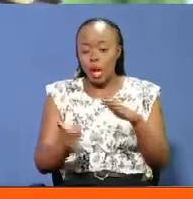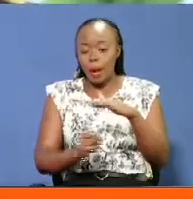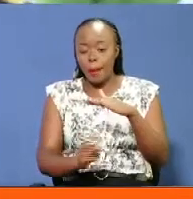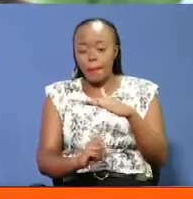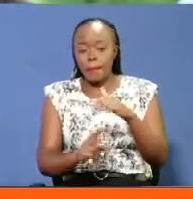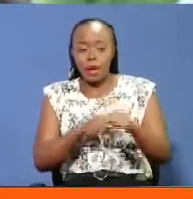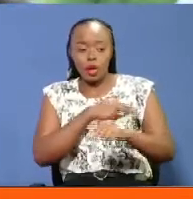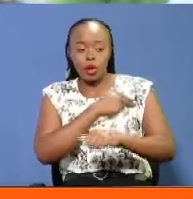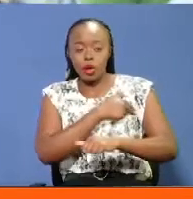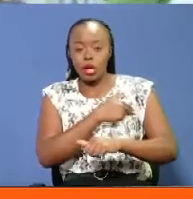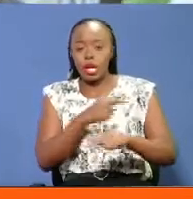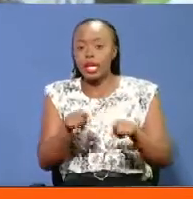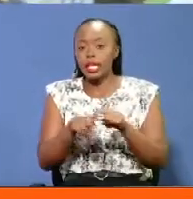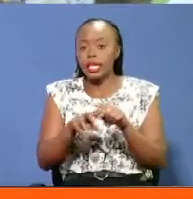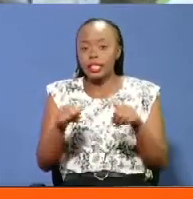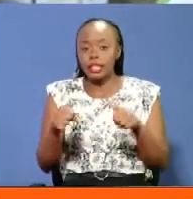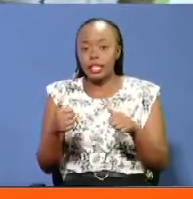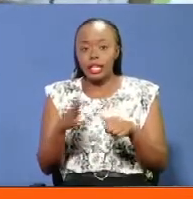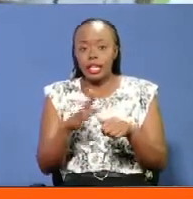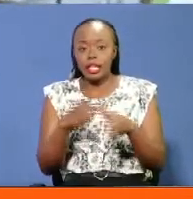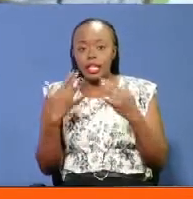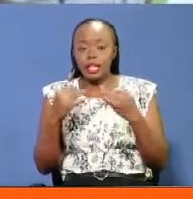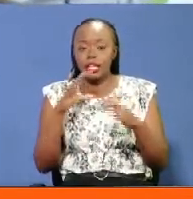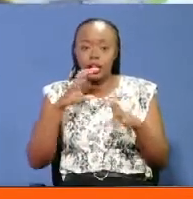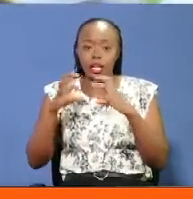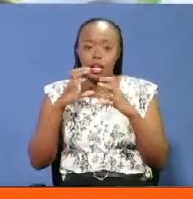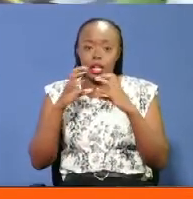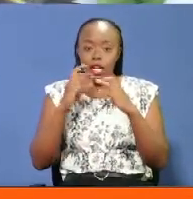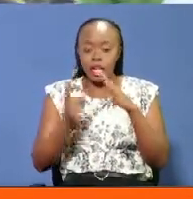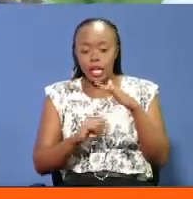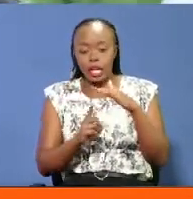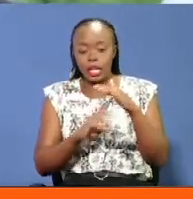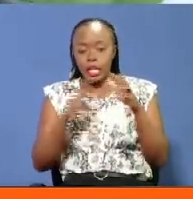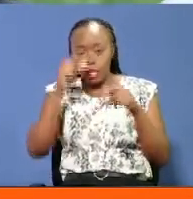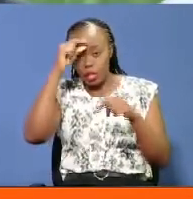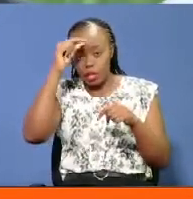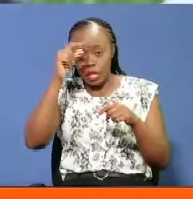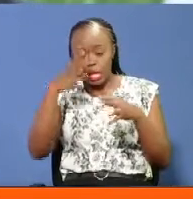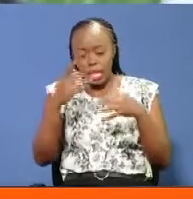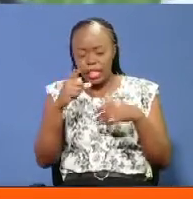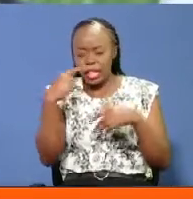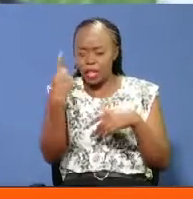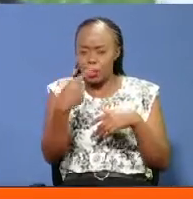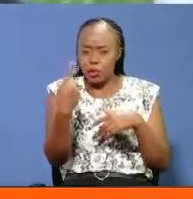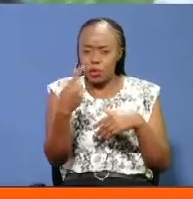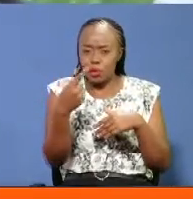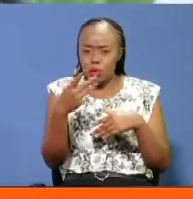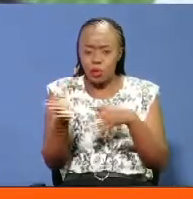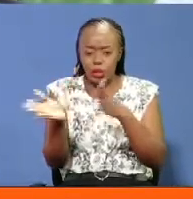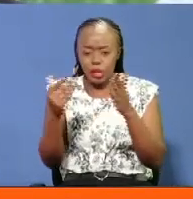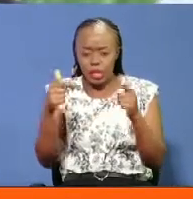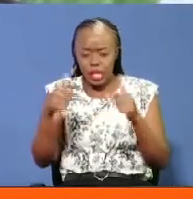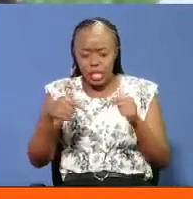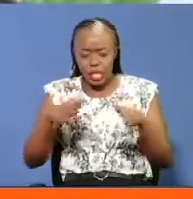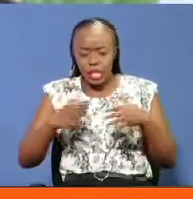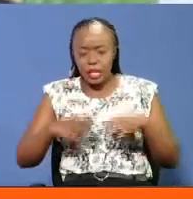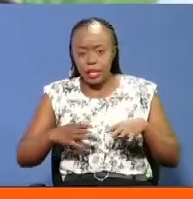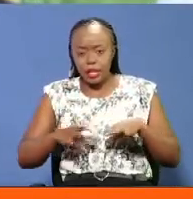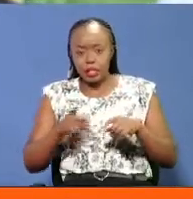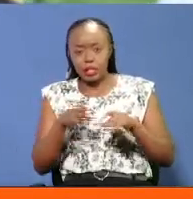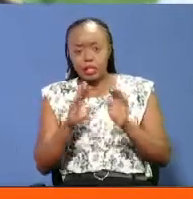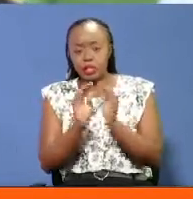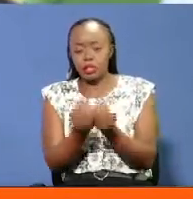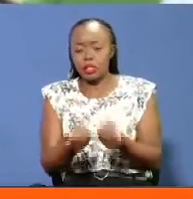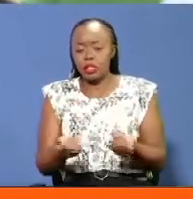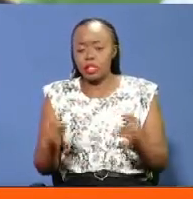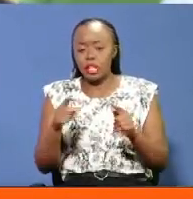polisi, na pia saa hizi tunavyozungumza ni kwamba naibu wa gavana ashatumana ambulensi ambayo inakuja kuchukua watoto hawa tuweze kuwapeleka